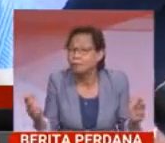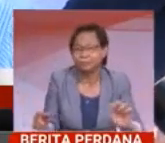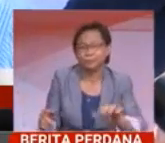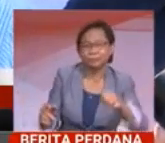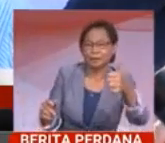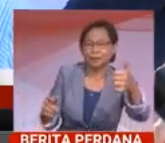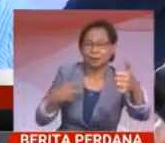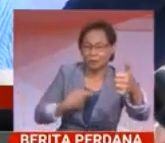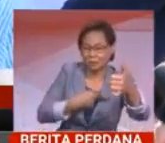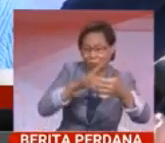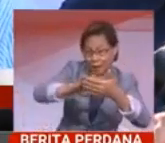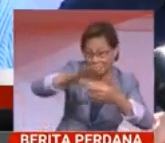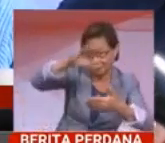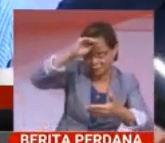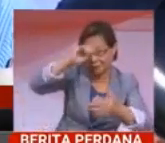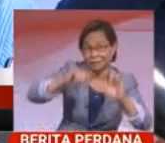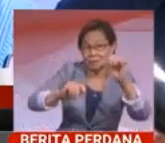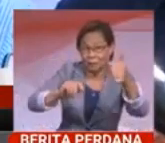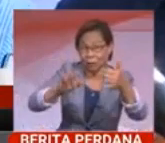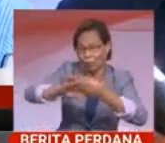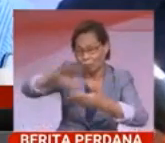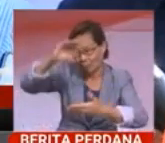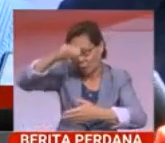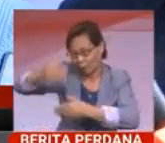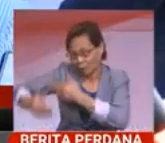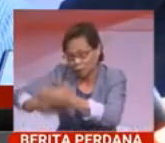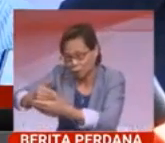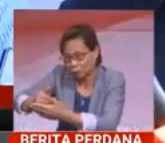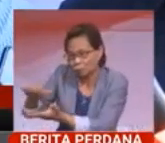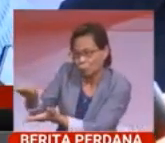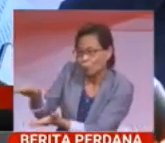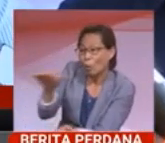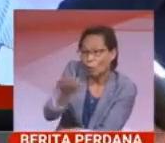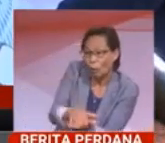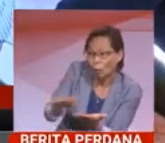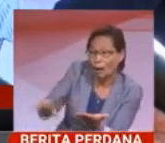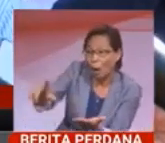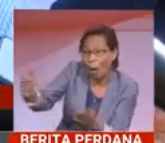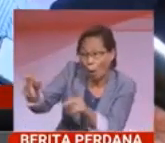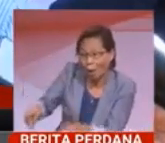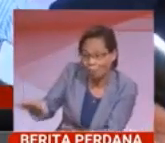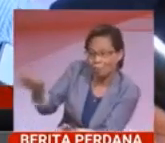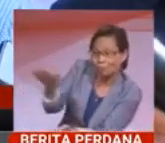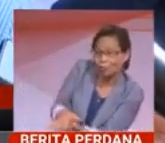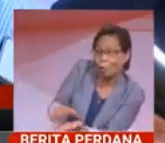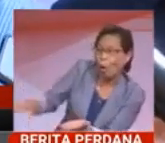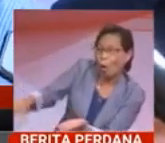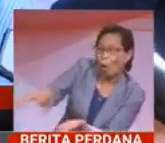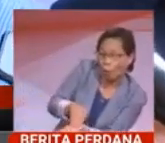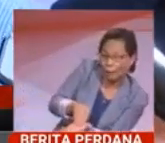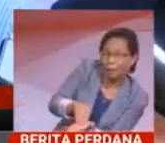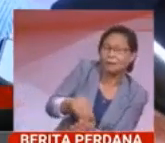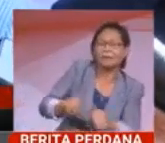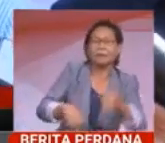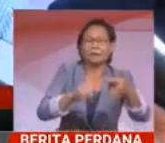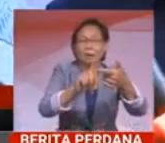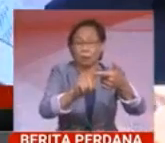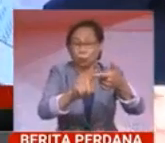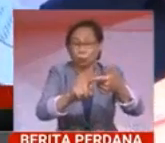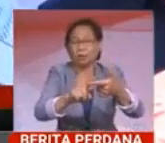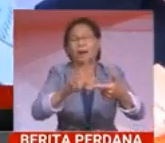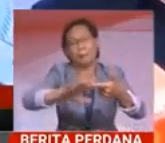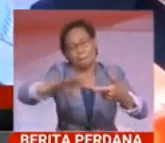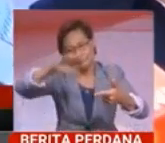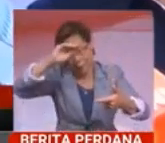kita belajar daripada kemajuan orang lain tetapi yang keduanya ialah bukan sekadar